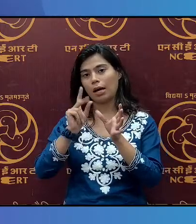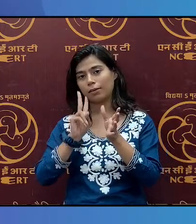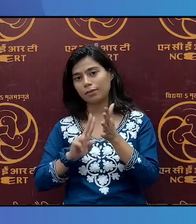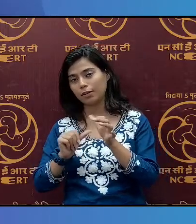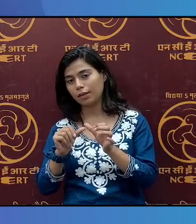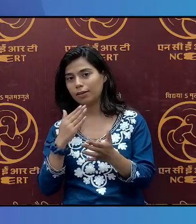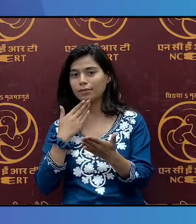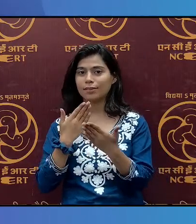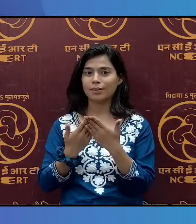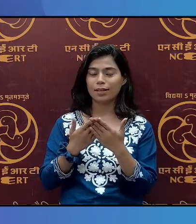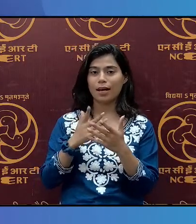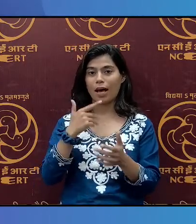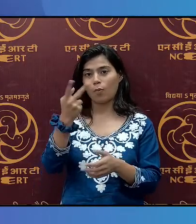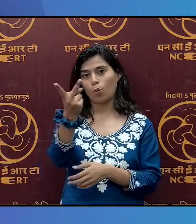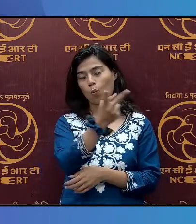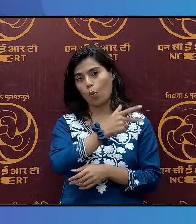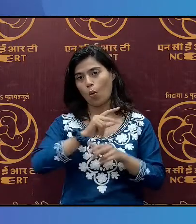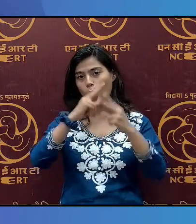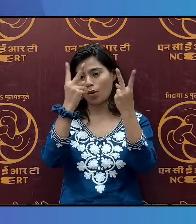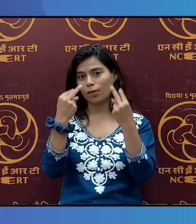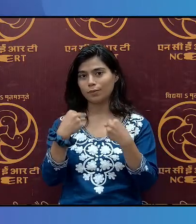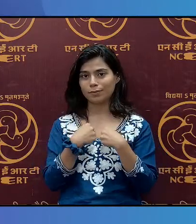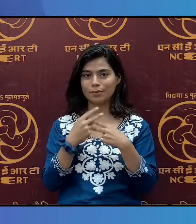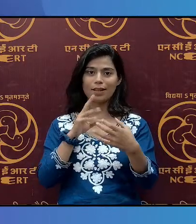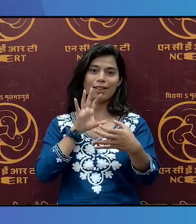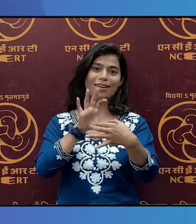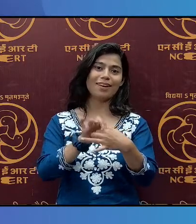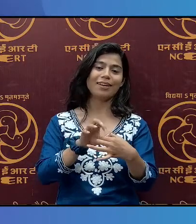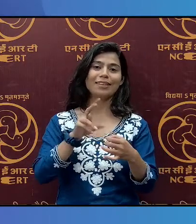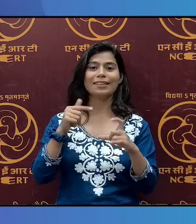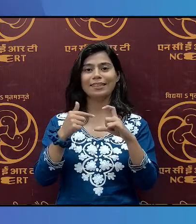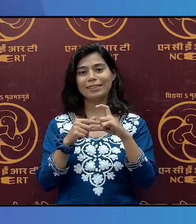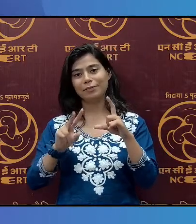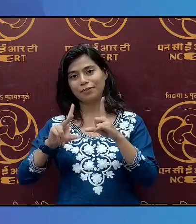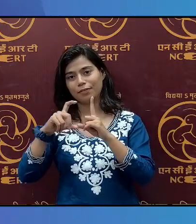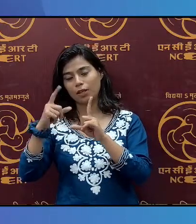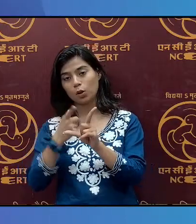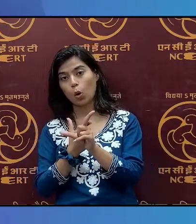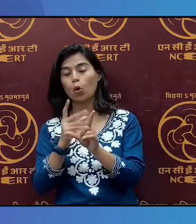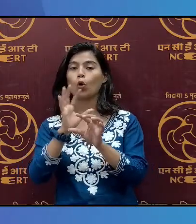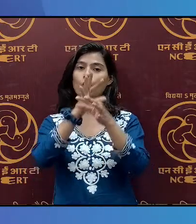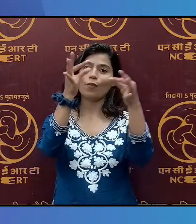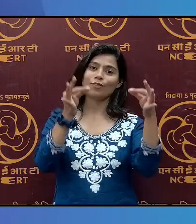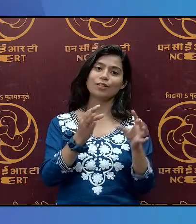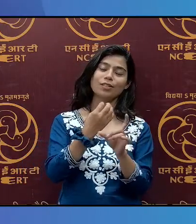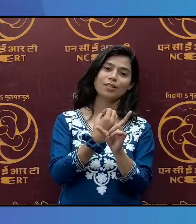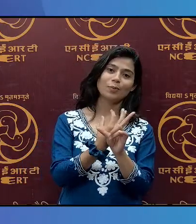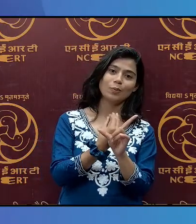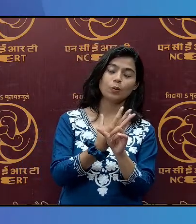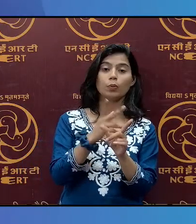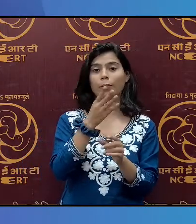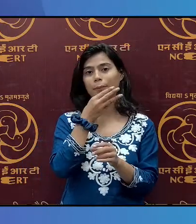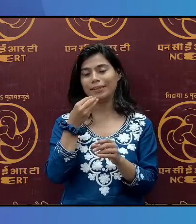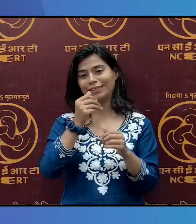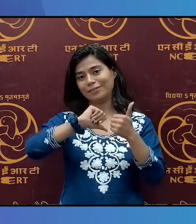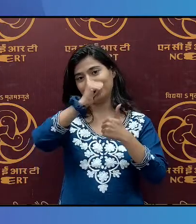साथ ही आप हमसे जुड़े रहें ई विद्या चैनल्स के ज़रिए और हमारे ऑफिशियल यूट्यूब चैनल के ज़रिए. अपने फीडबैक्स भी